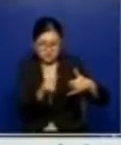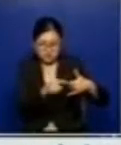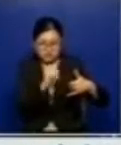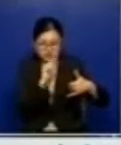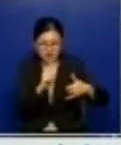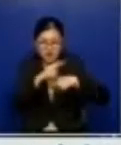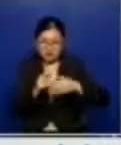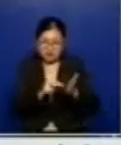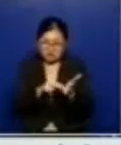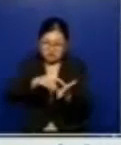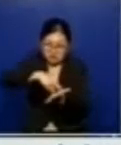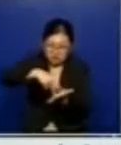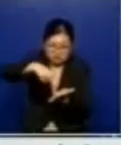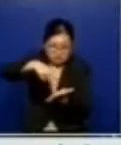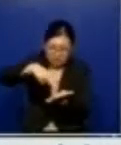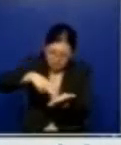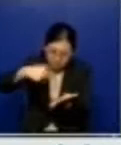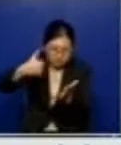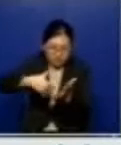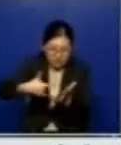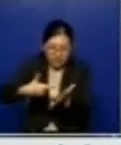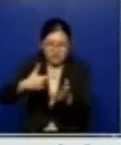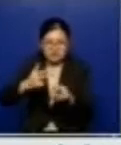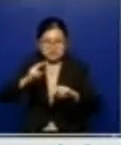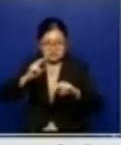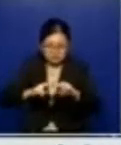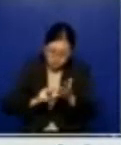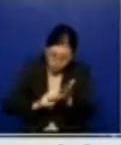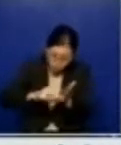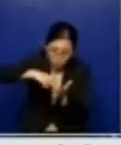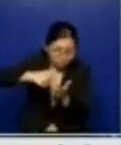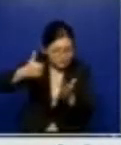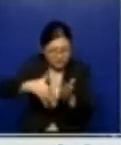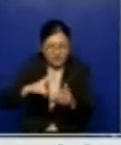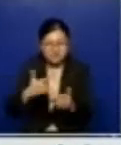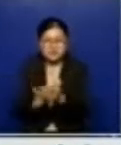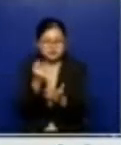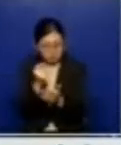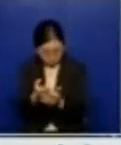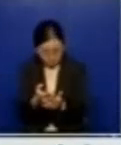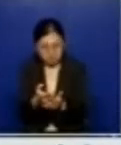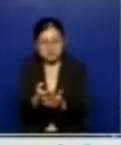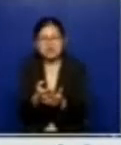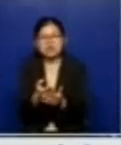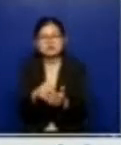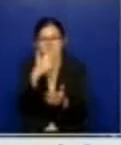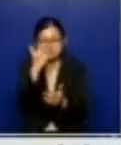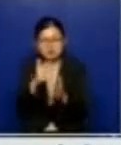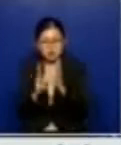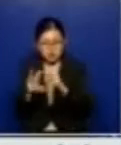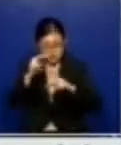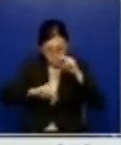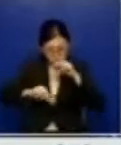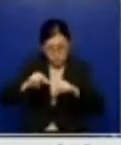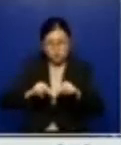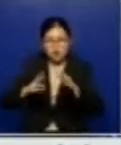ไม่ได้ลุกไม่ได้ต้องให้เขามากกว่านั้นนะครับเพราะคนดูแลนี่ลำบากกว่าคนพิการนะครับขอให้ท่าน